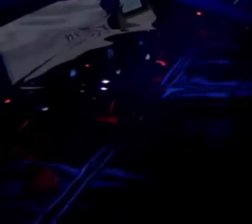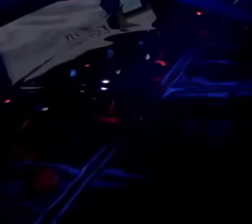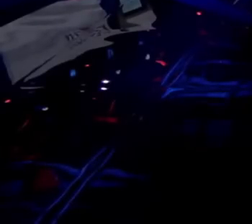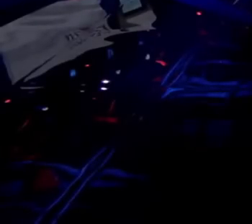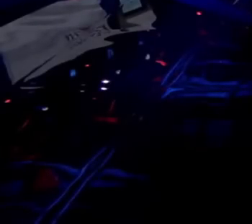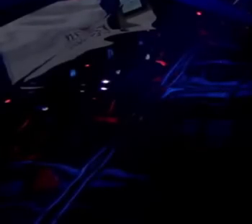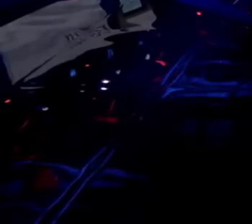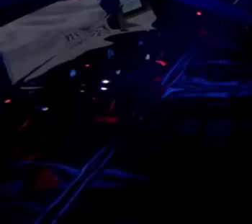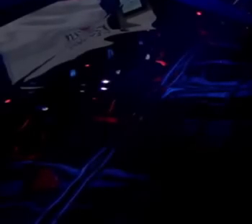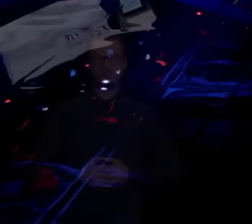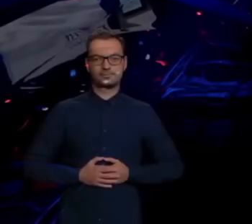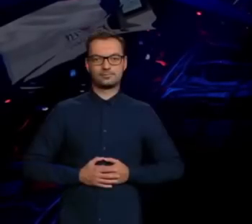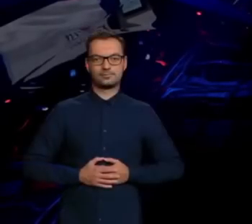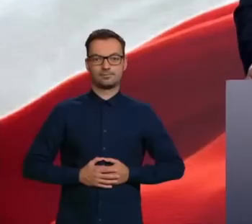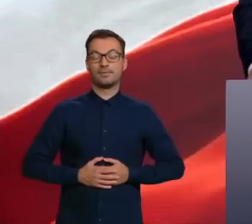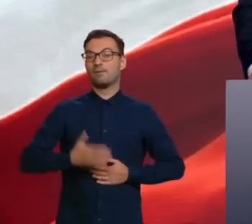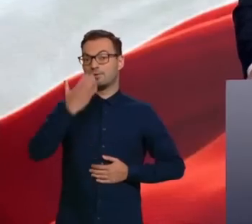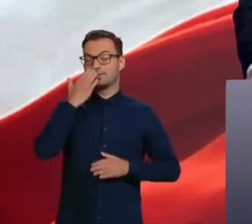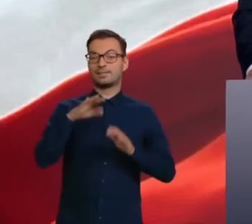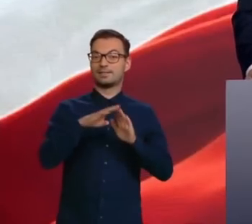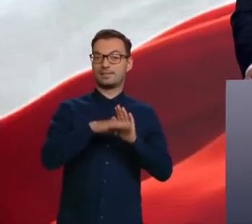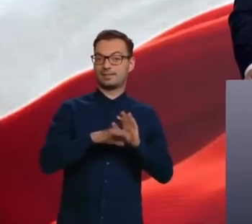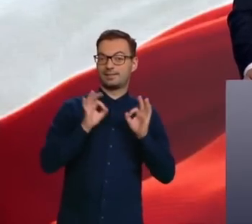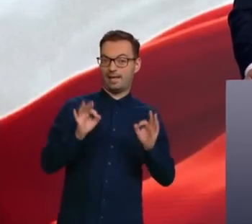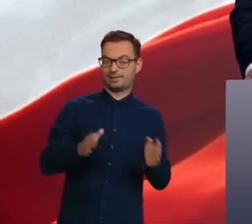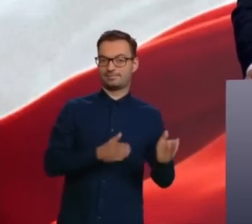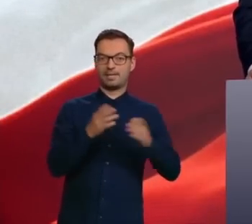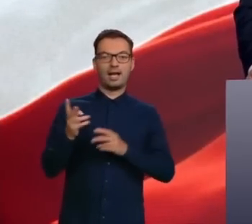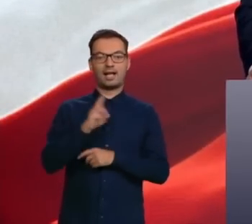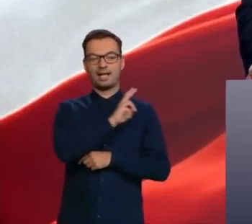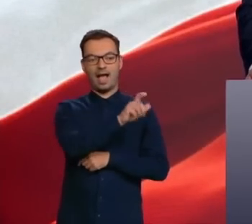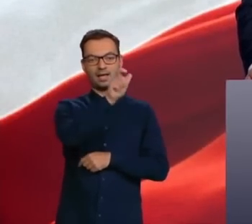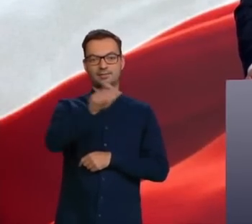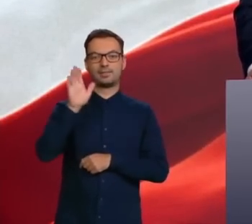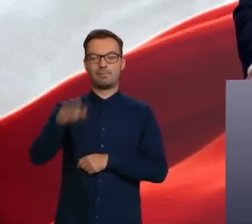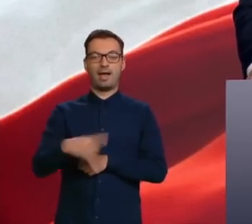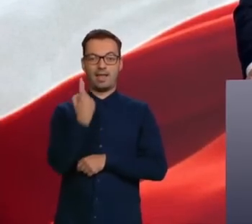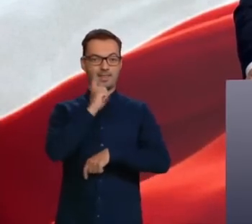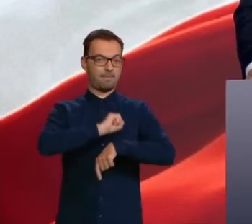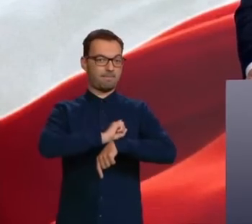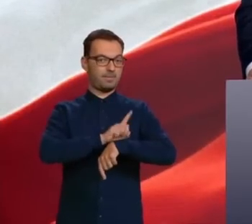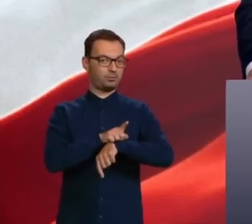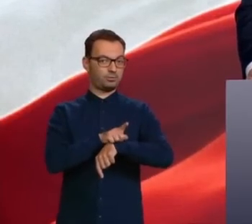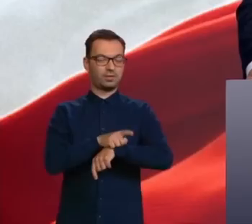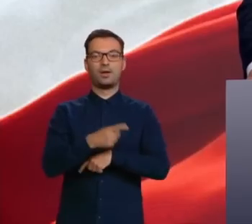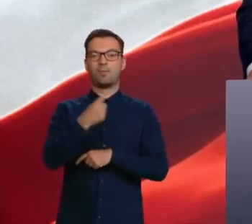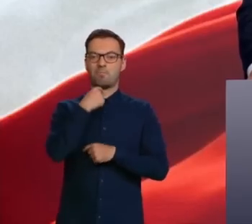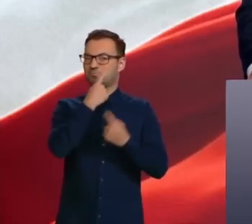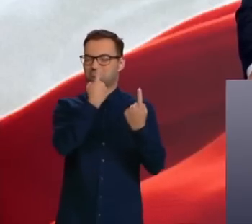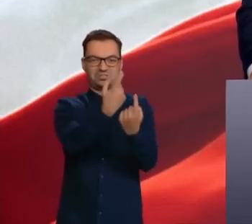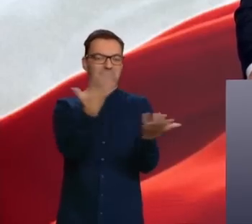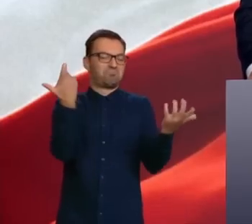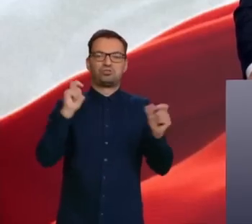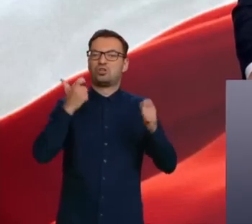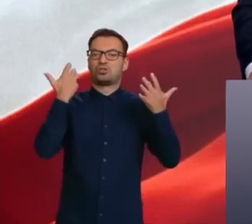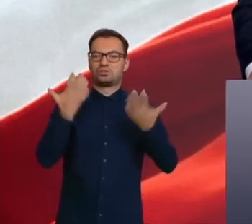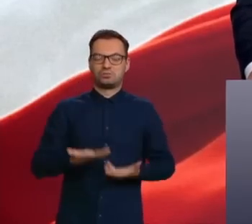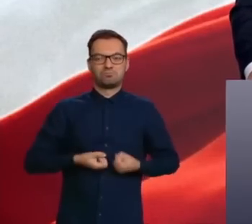Przypomnijmy pokrótce założenia tej części debaty. Każdy przedstawiciel ma do swojej dyspozycji minutę, mówi to, co sam uznaje